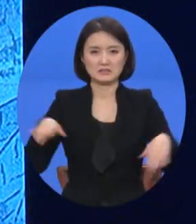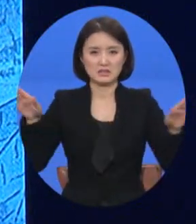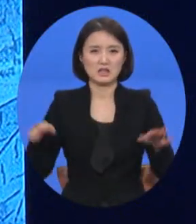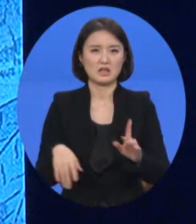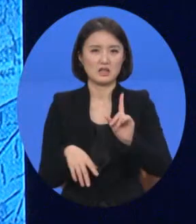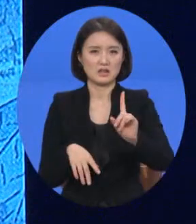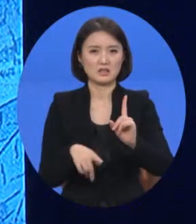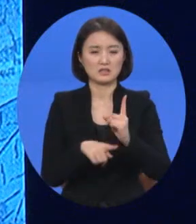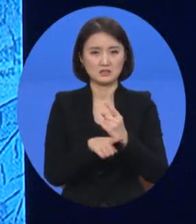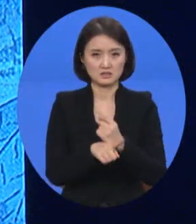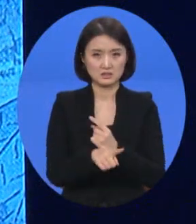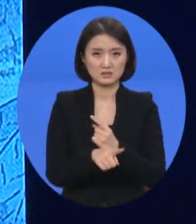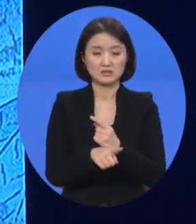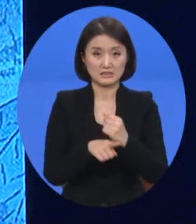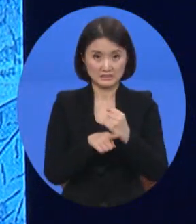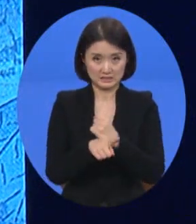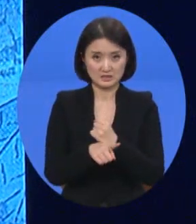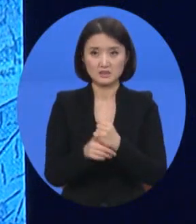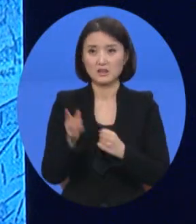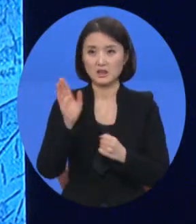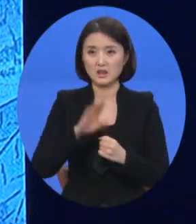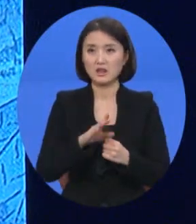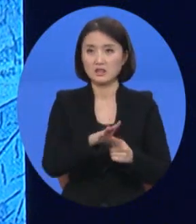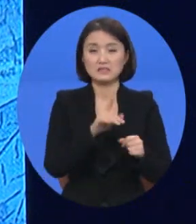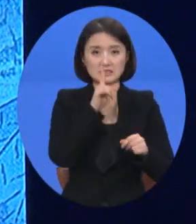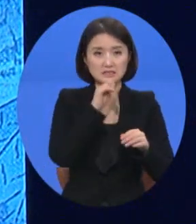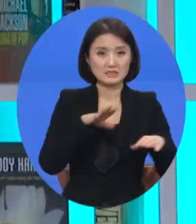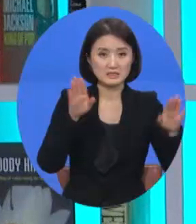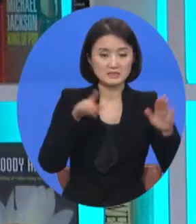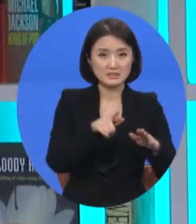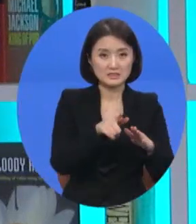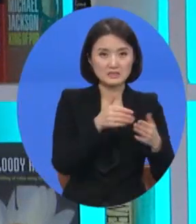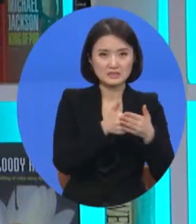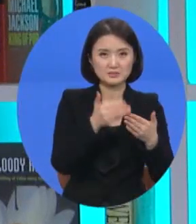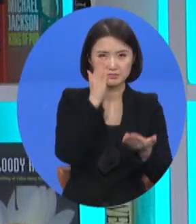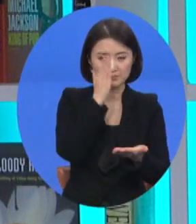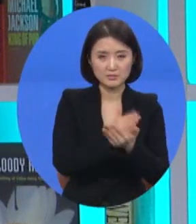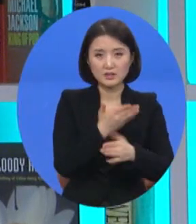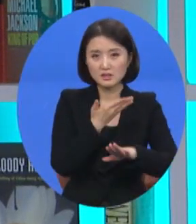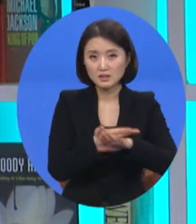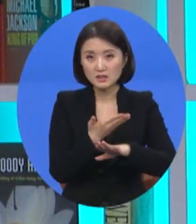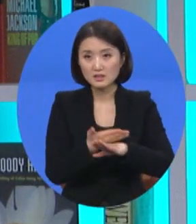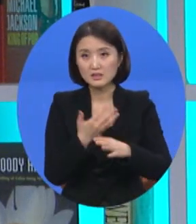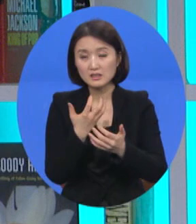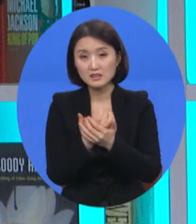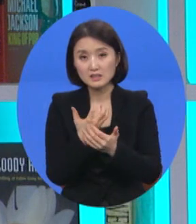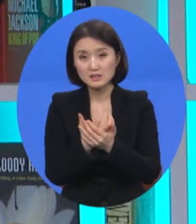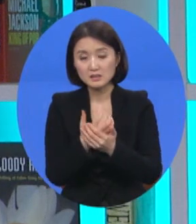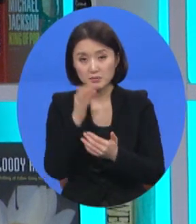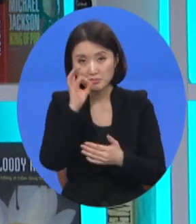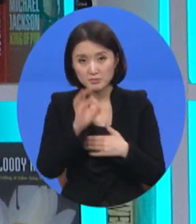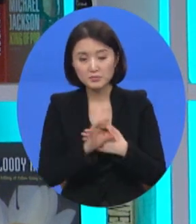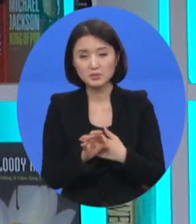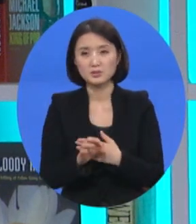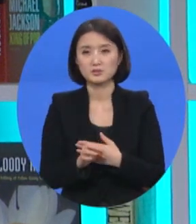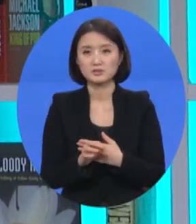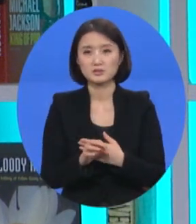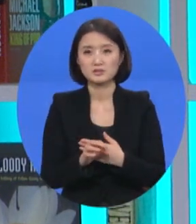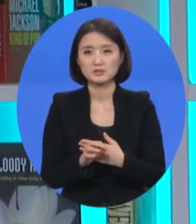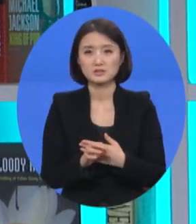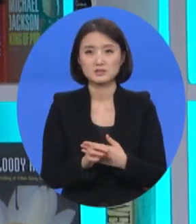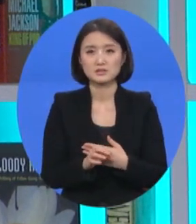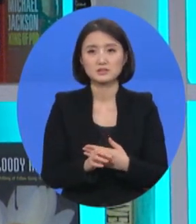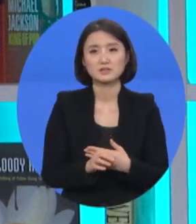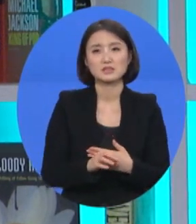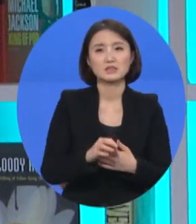발음이 닮은 다음 글자 하나를 우리가 만들어 낼 수 있는데 어떻게 만들어 내느냐 하면은 1일자 에다가 길로 자를 쓰면